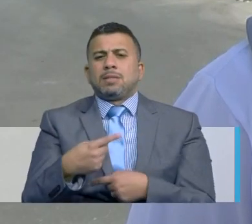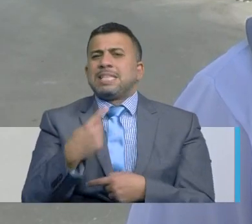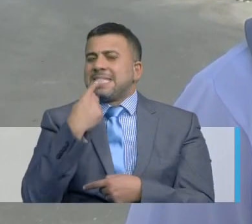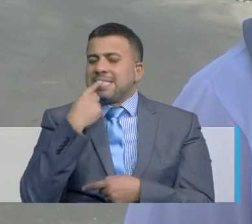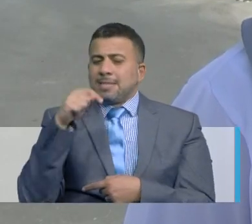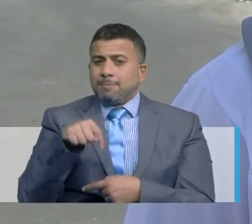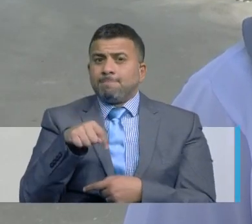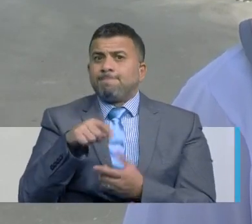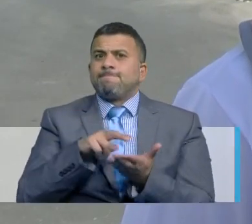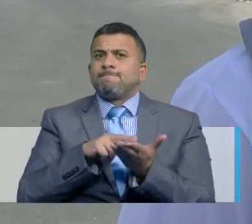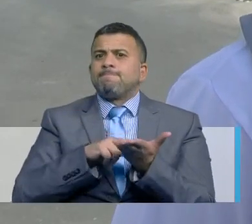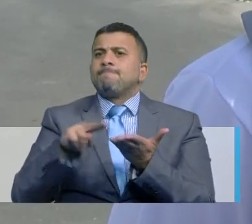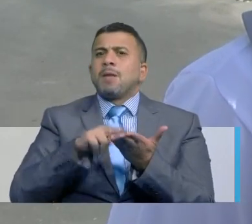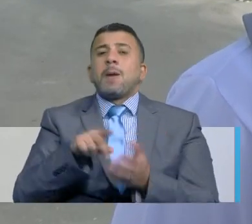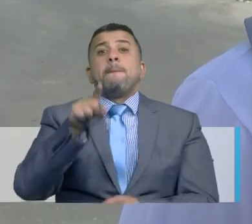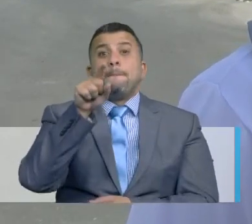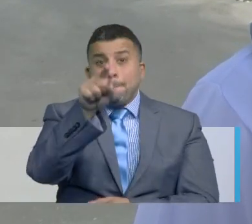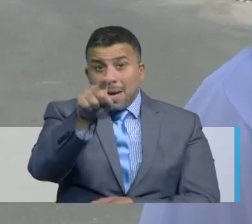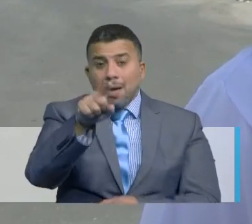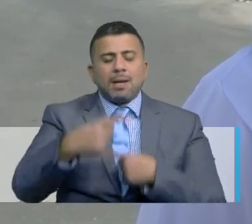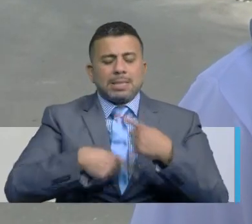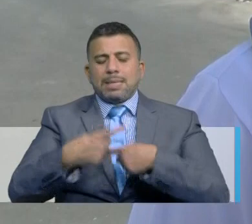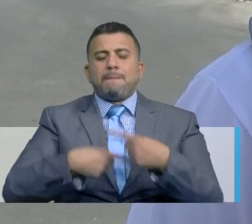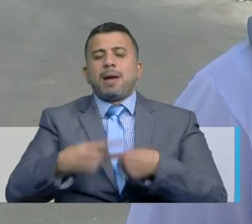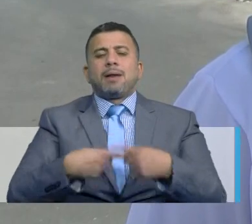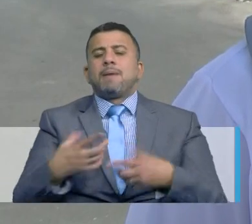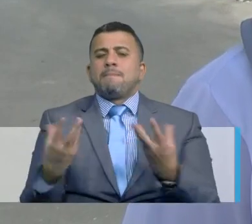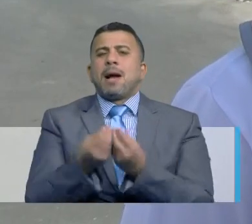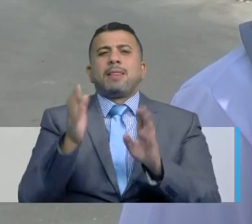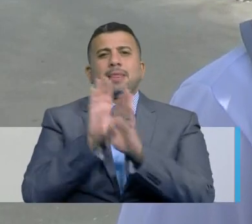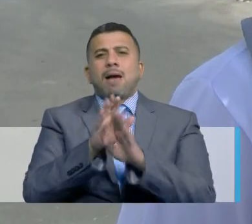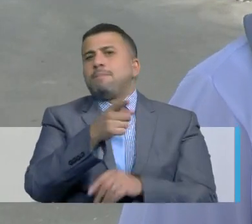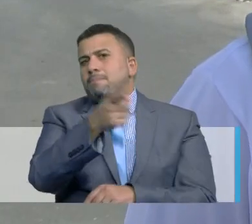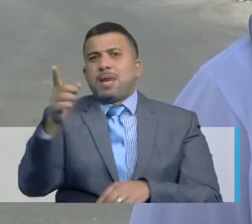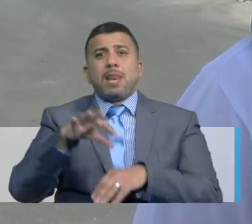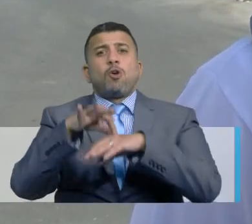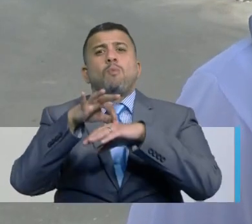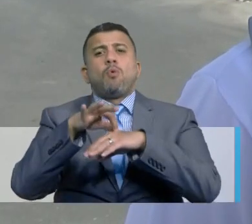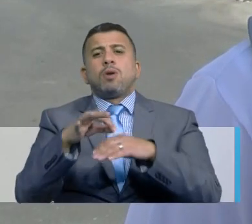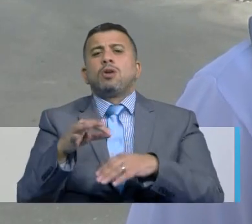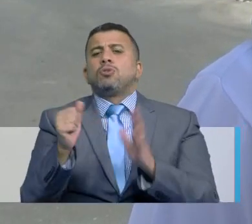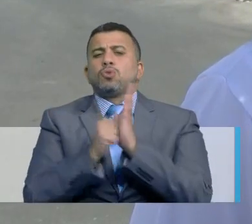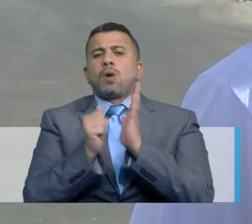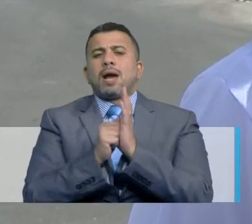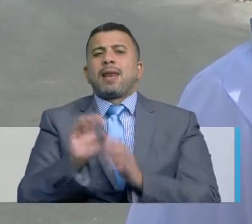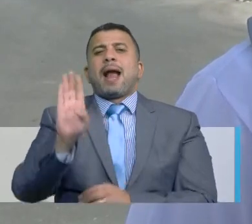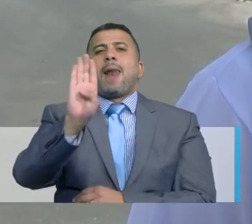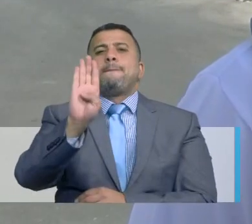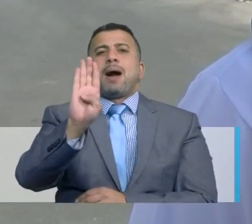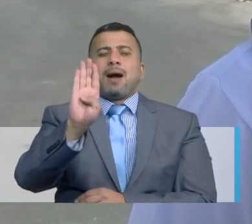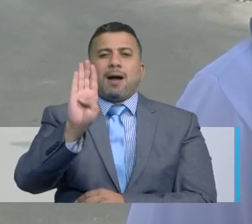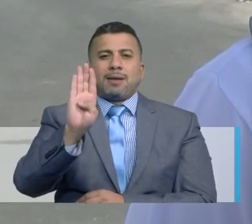هذه السنة الرسالة بك نستمر، ونستمر مع الدعم من الجمهور سكان مدينة